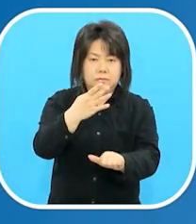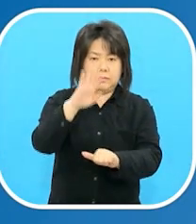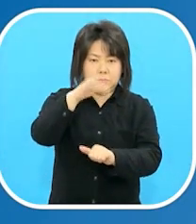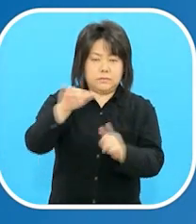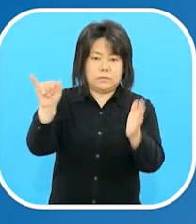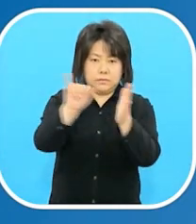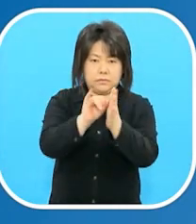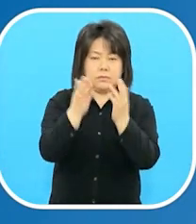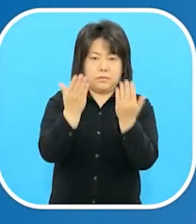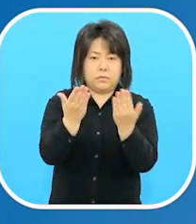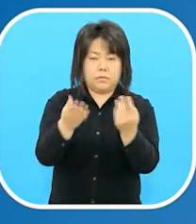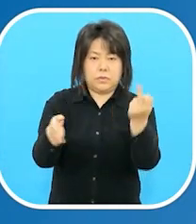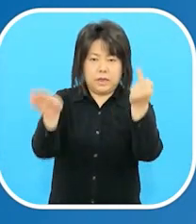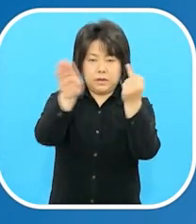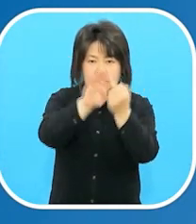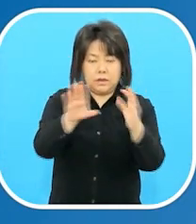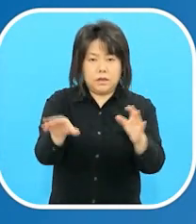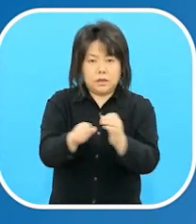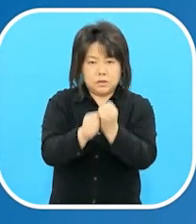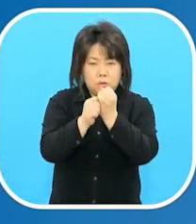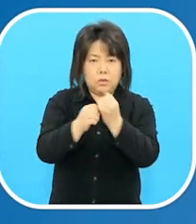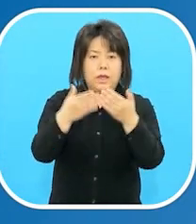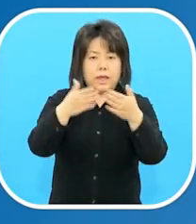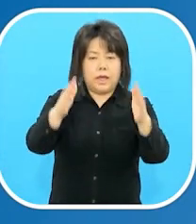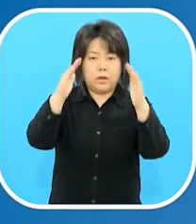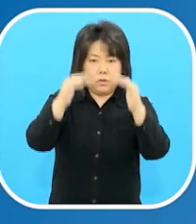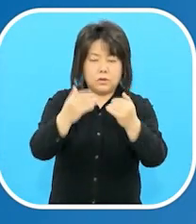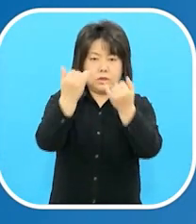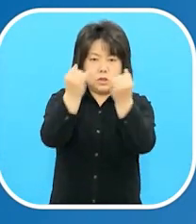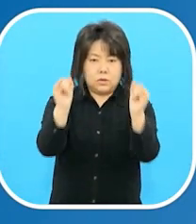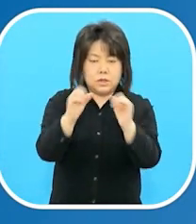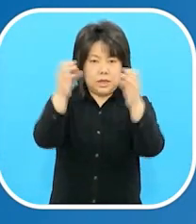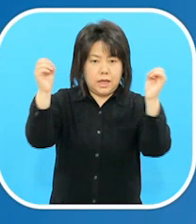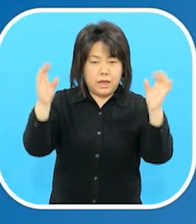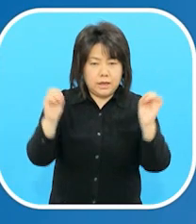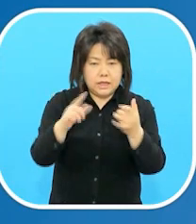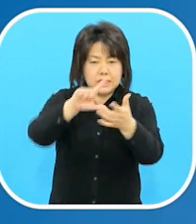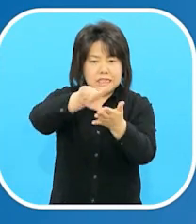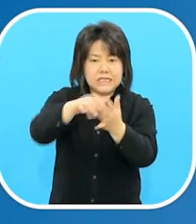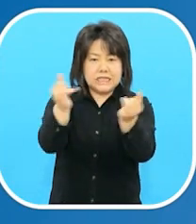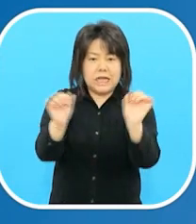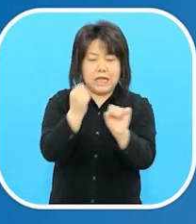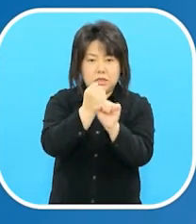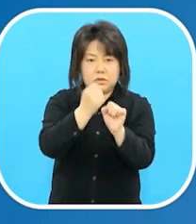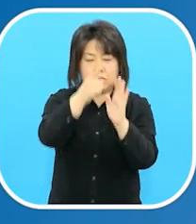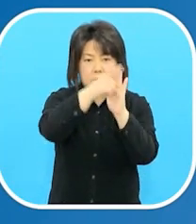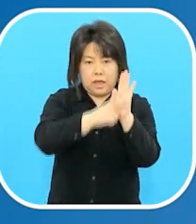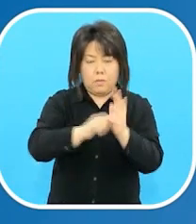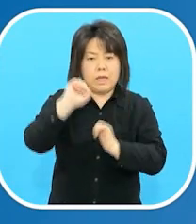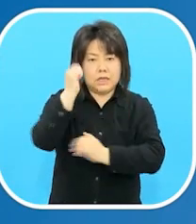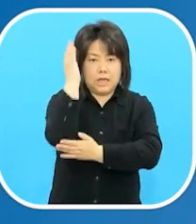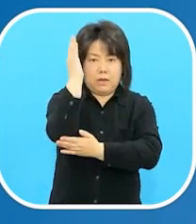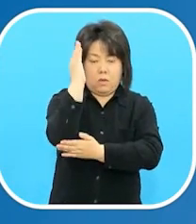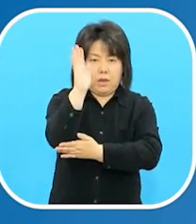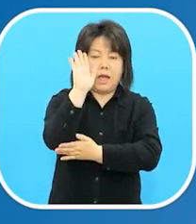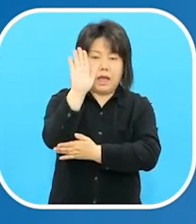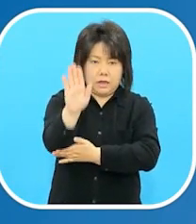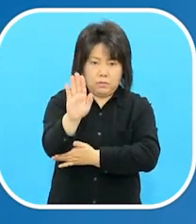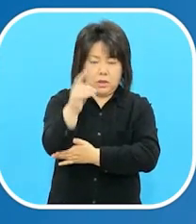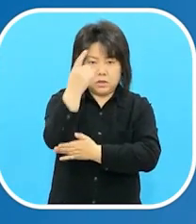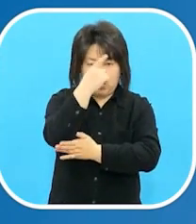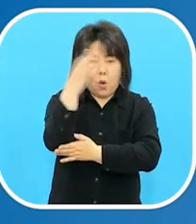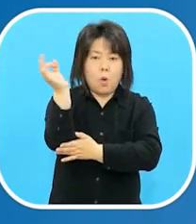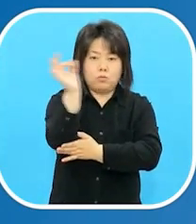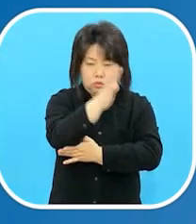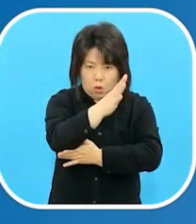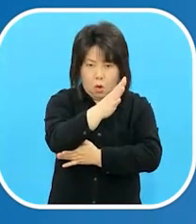害学習センターで総合開講式と女性が輝く地域社会づくりと題して記念講演を行います。受講料は無